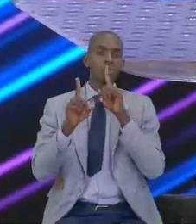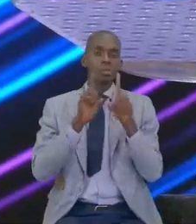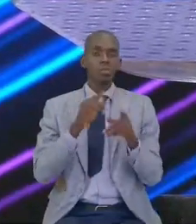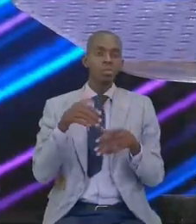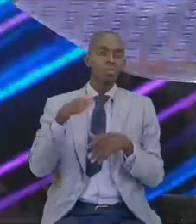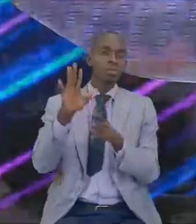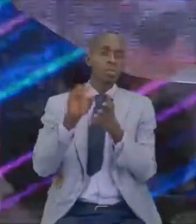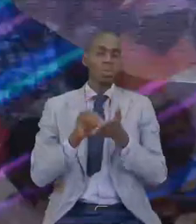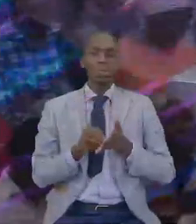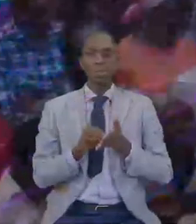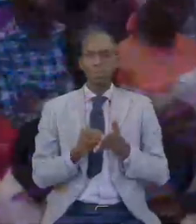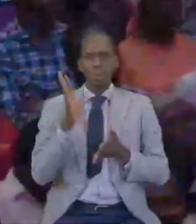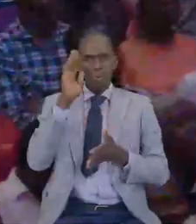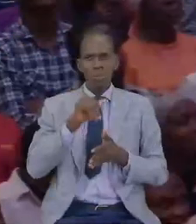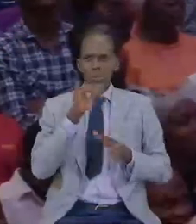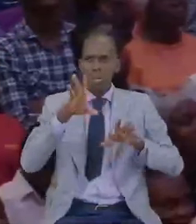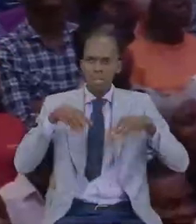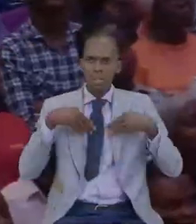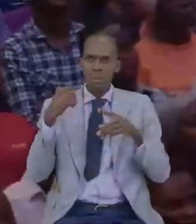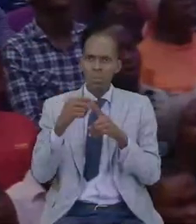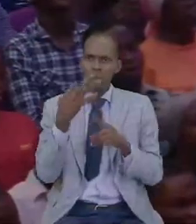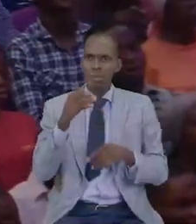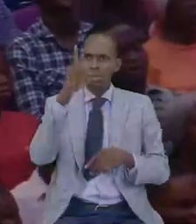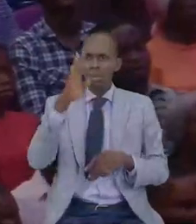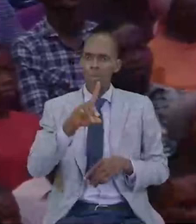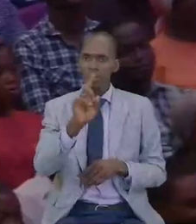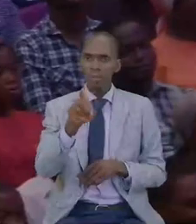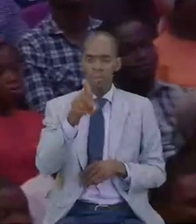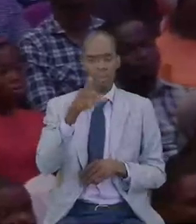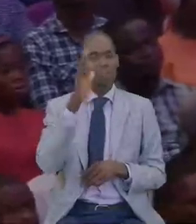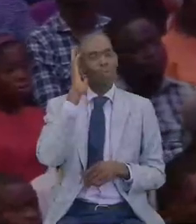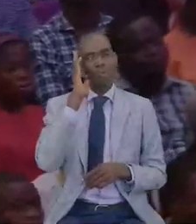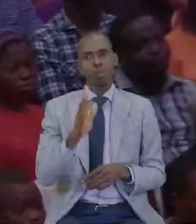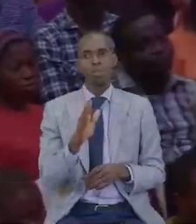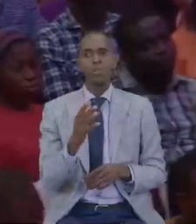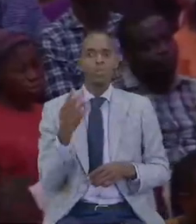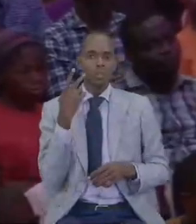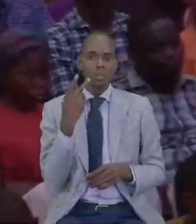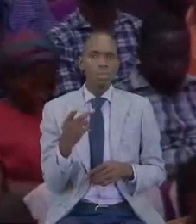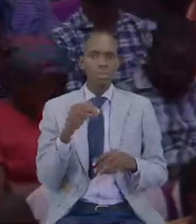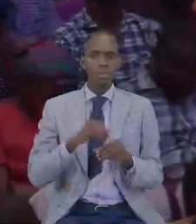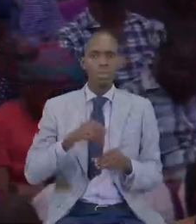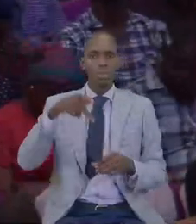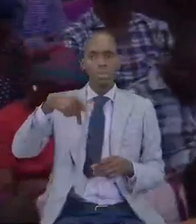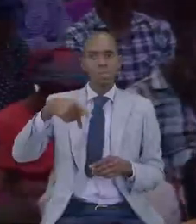que tu ne vas pas accepter la parole de Dieu? Tu dois accepter. Voyez ceci en Proverbe